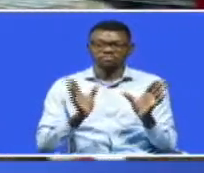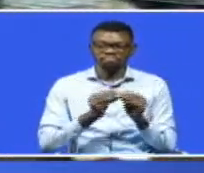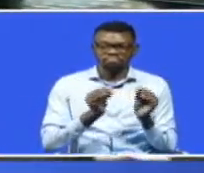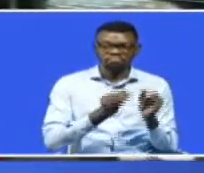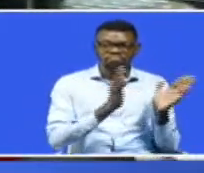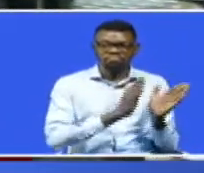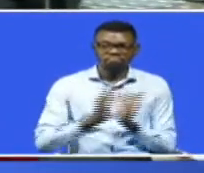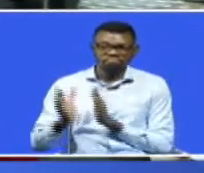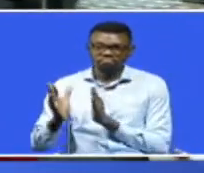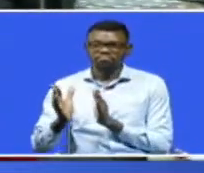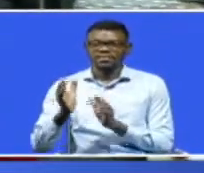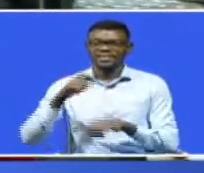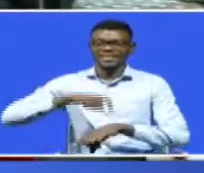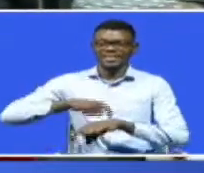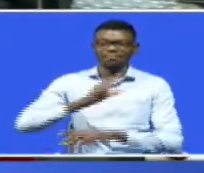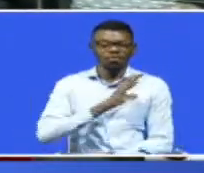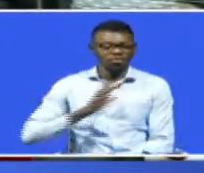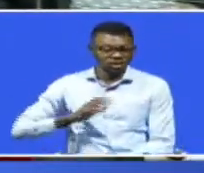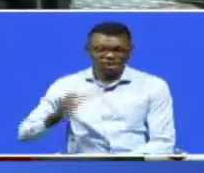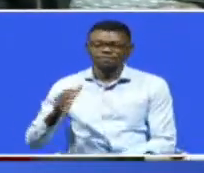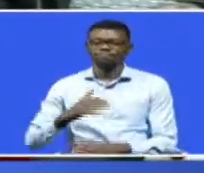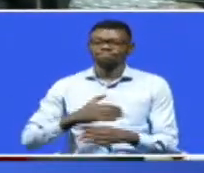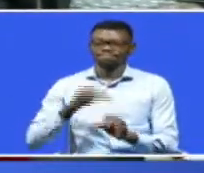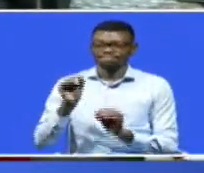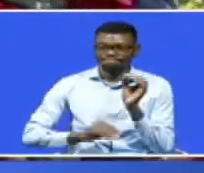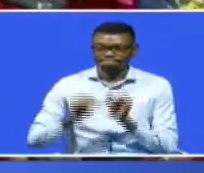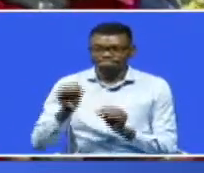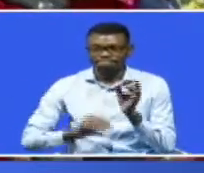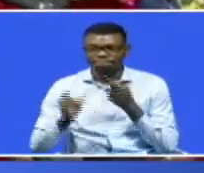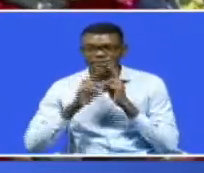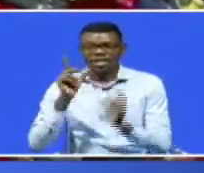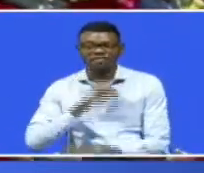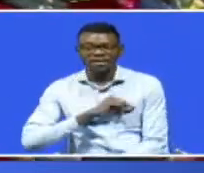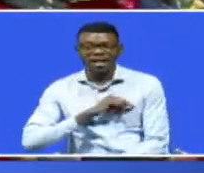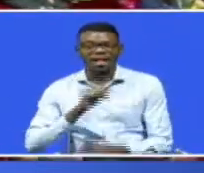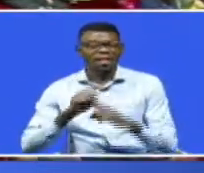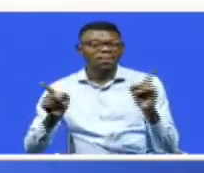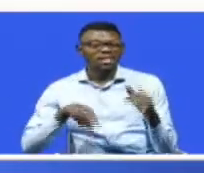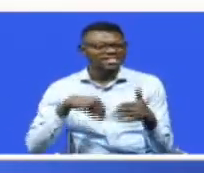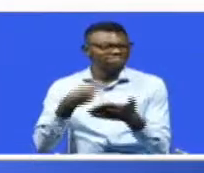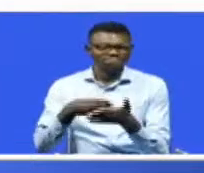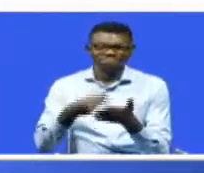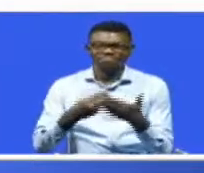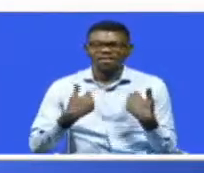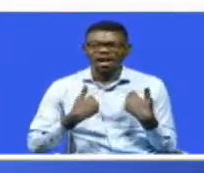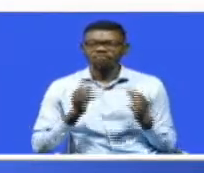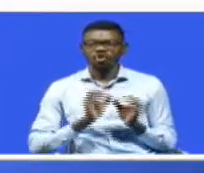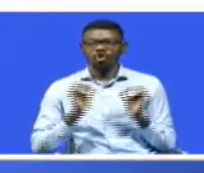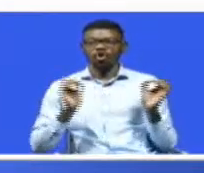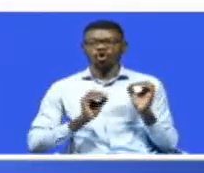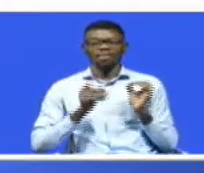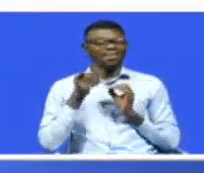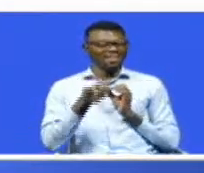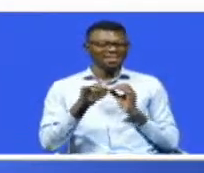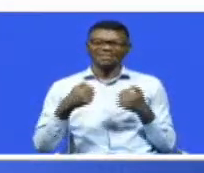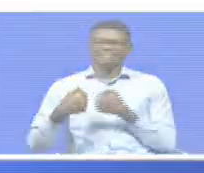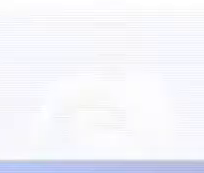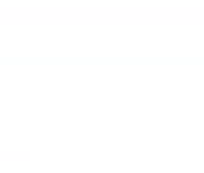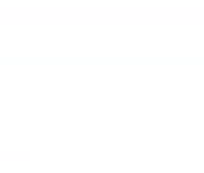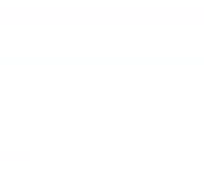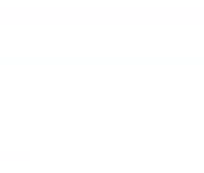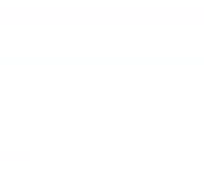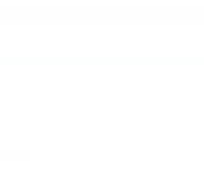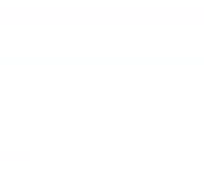tu kamati itakapokamilisha ripoti, japo ukosefu wa fedha sasa ndicho kiunzi kingine